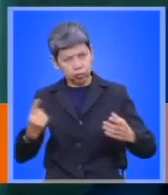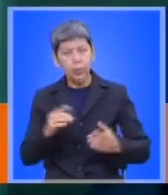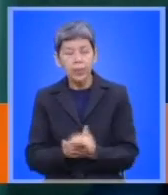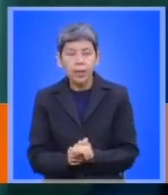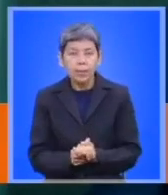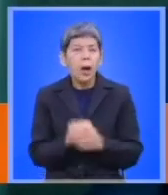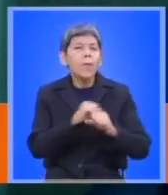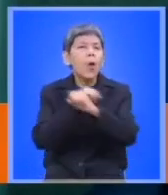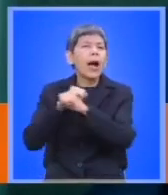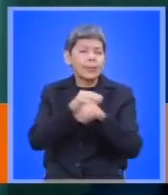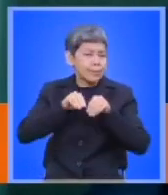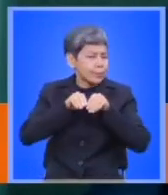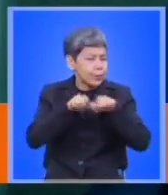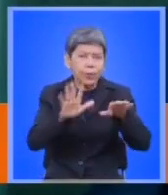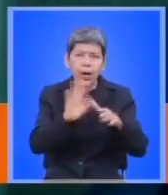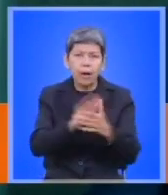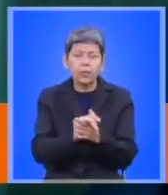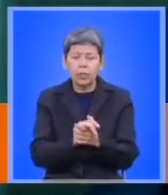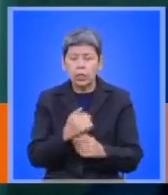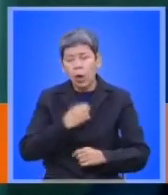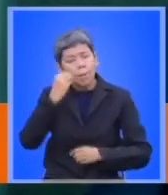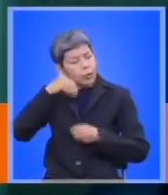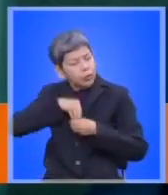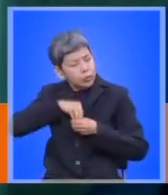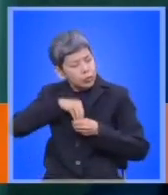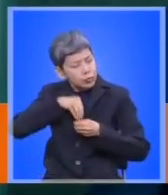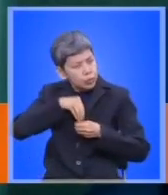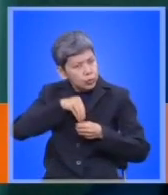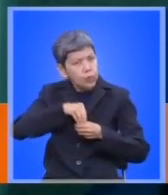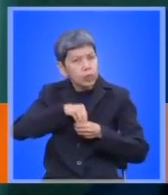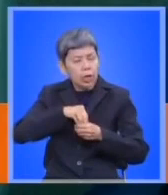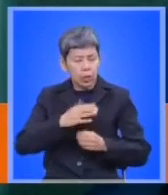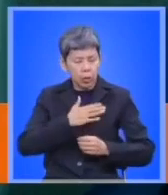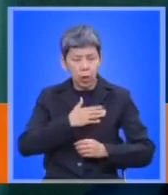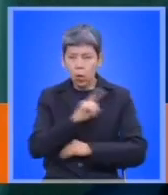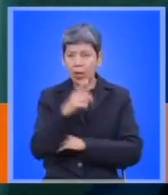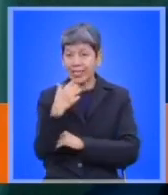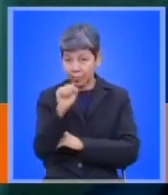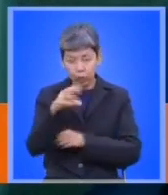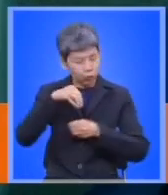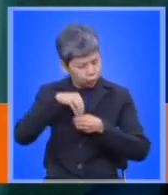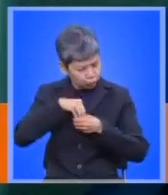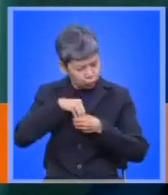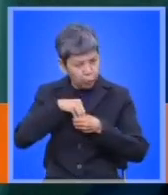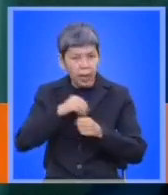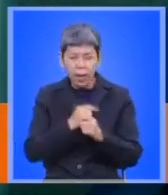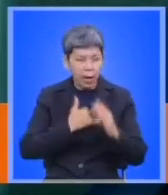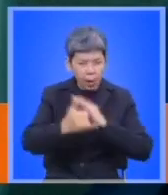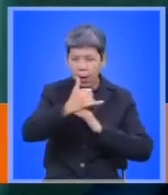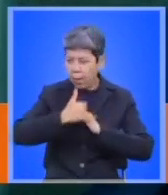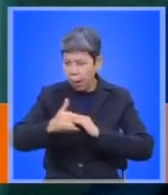social distancing ให้สังเกตอาการป่วยที่บ้านที่พักฟอกดูแลตัวเองเป็นเวลา14วันเปลี่ยนเองไปที่สาธ